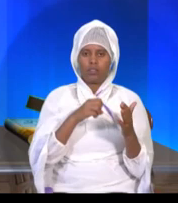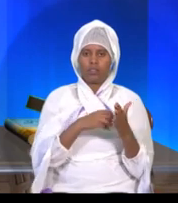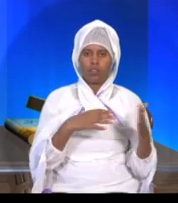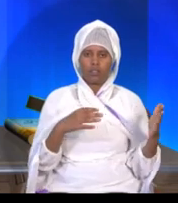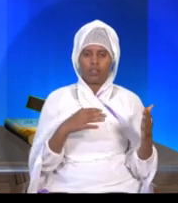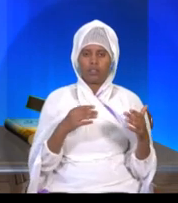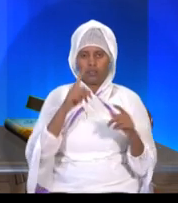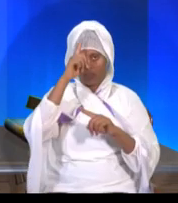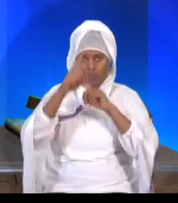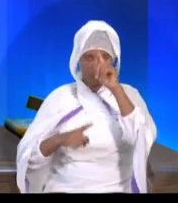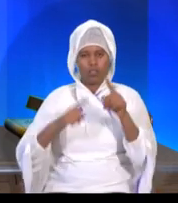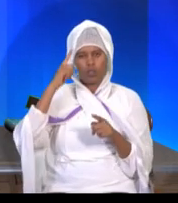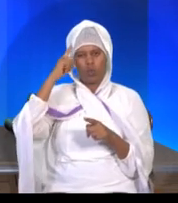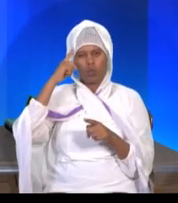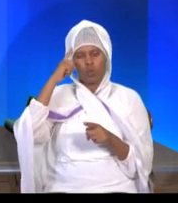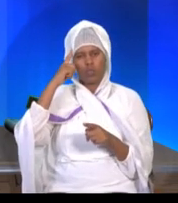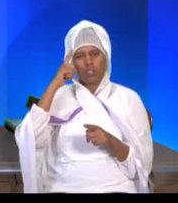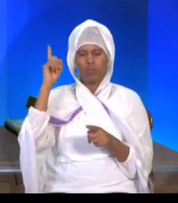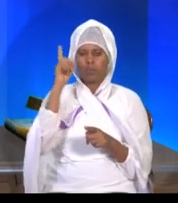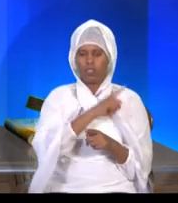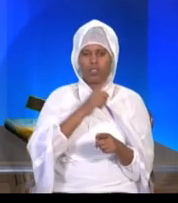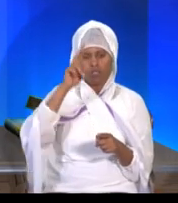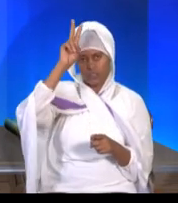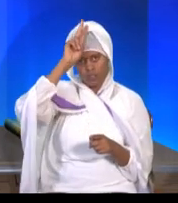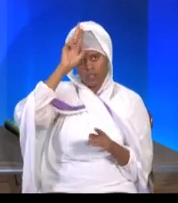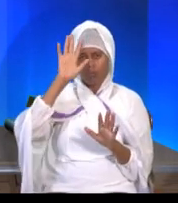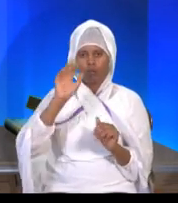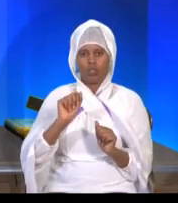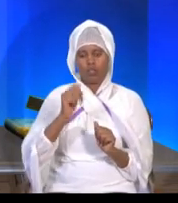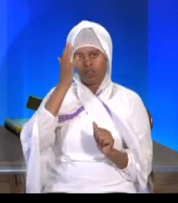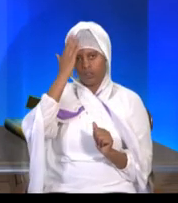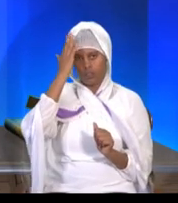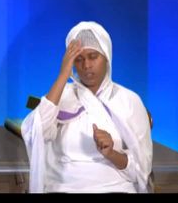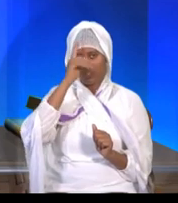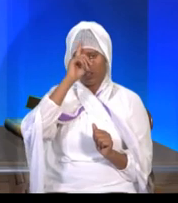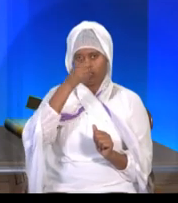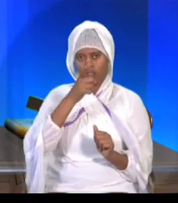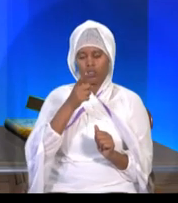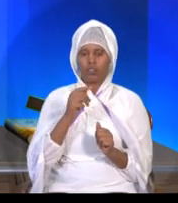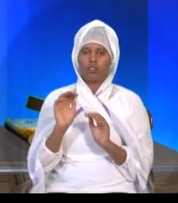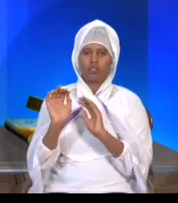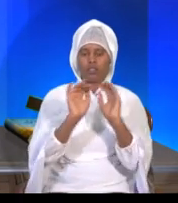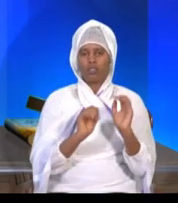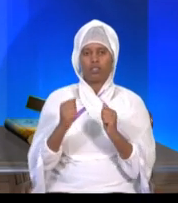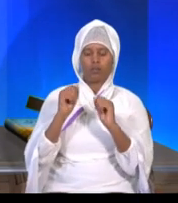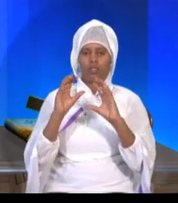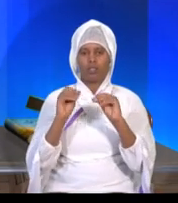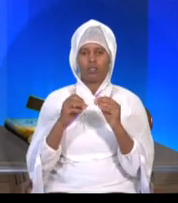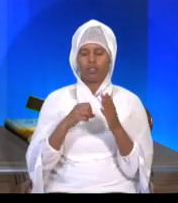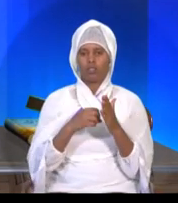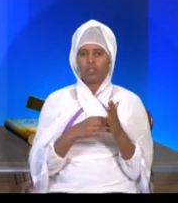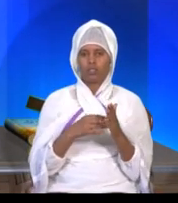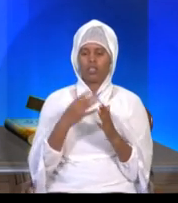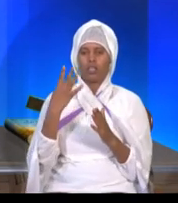انتبل سلزي مغرن تونكولن وديتن ناي سيطان مخانو فريتنان تردينان كنتنقاق